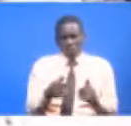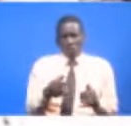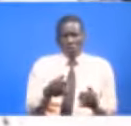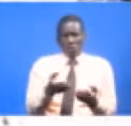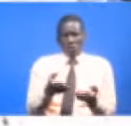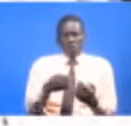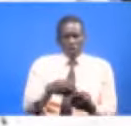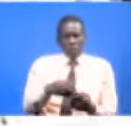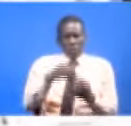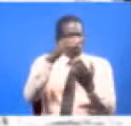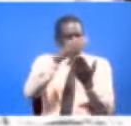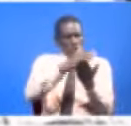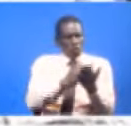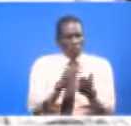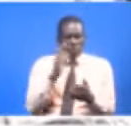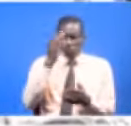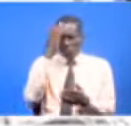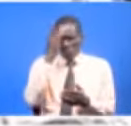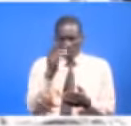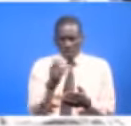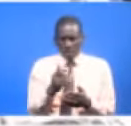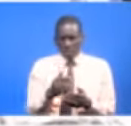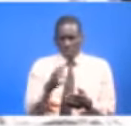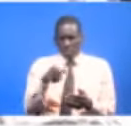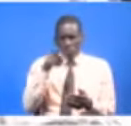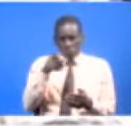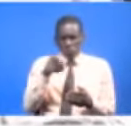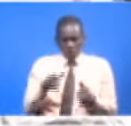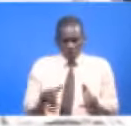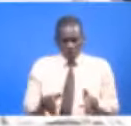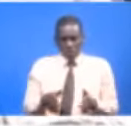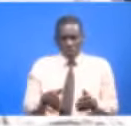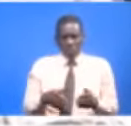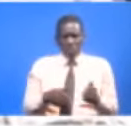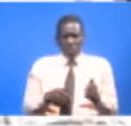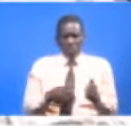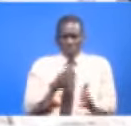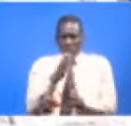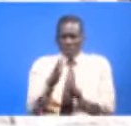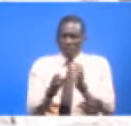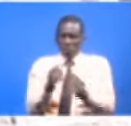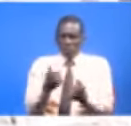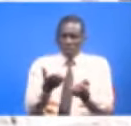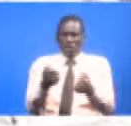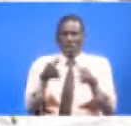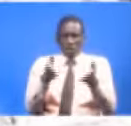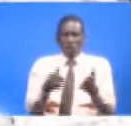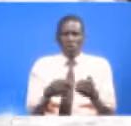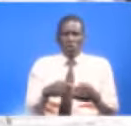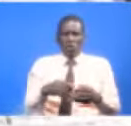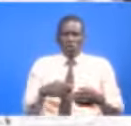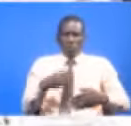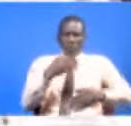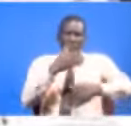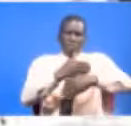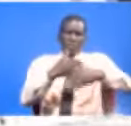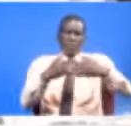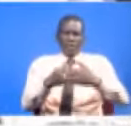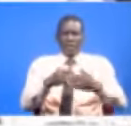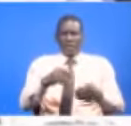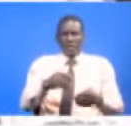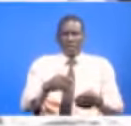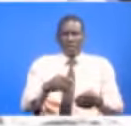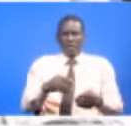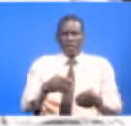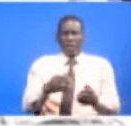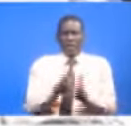special program kwa sababu ya hii infrastructure ambayo kwa inahitajika saa hii. Tujenge serikali iwe